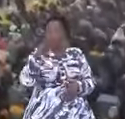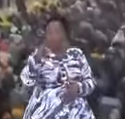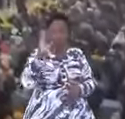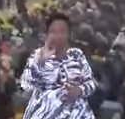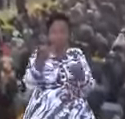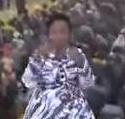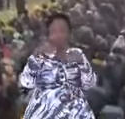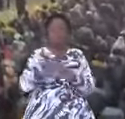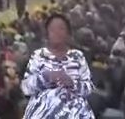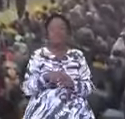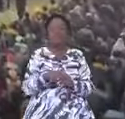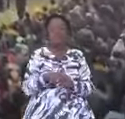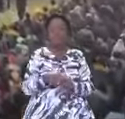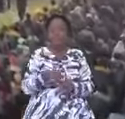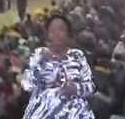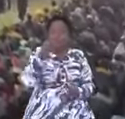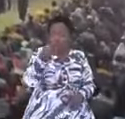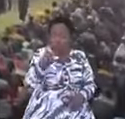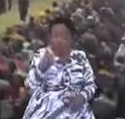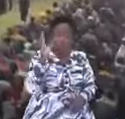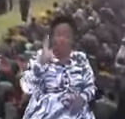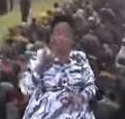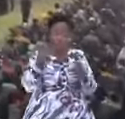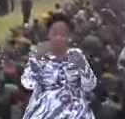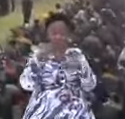j ai dit tu vas venir